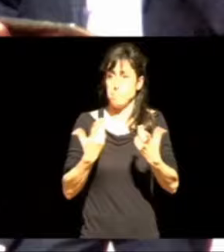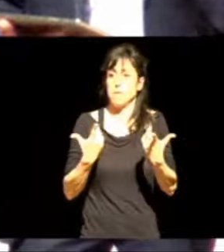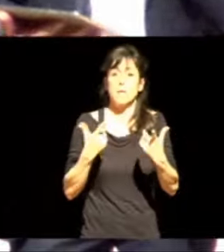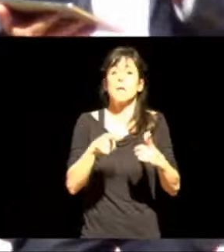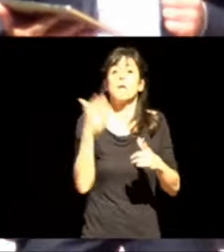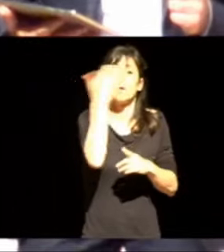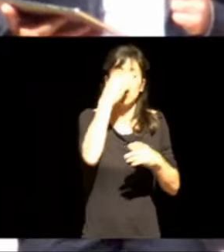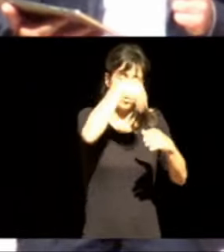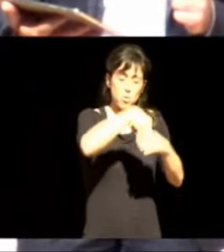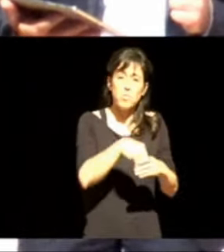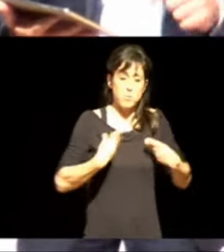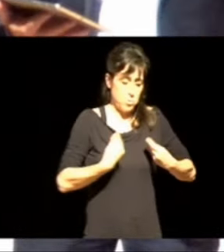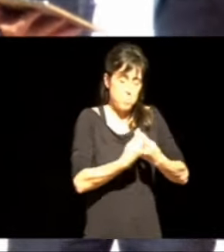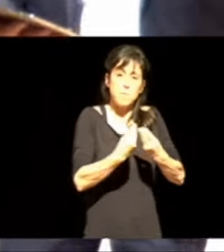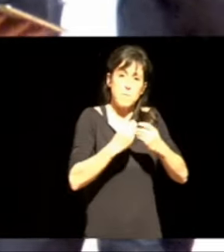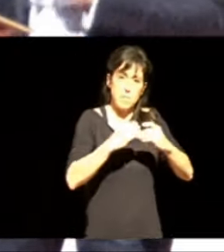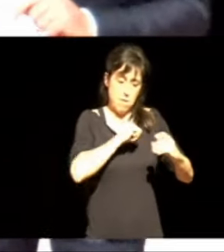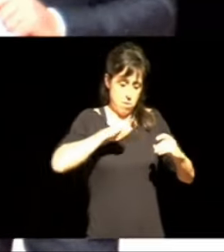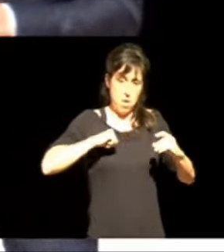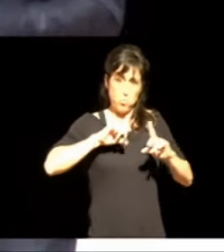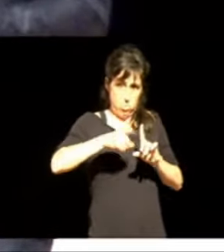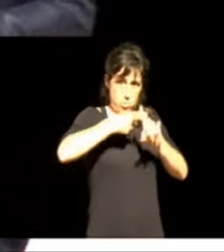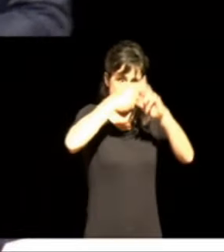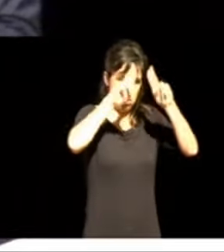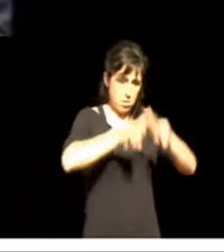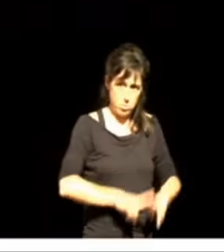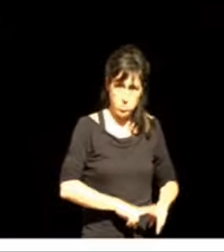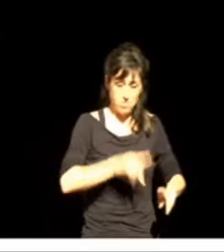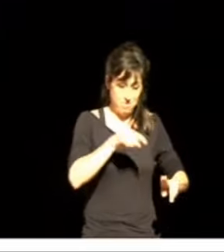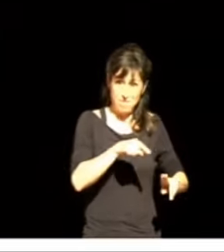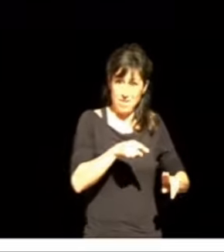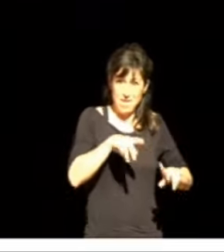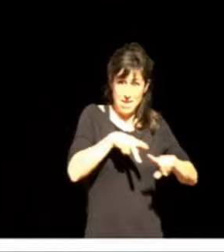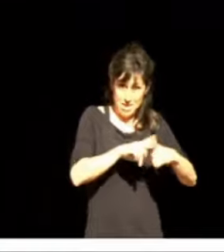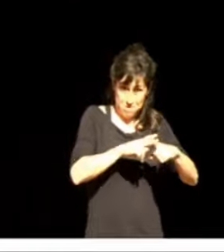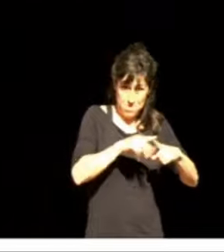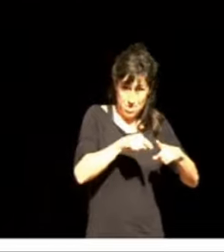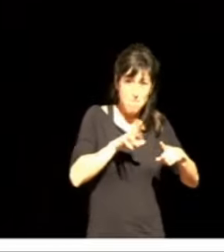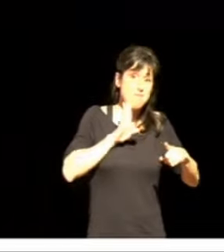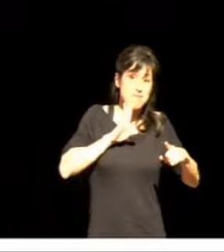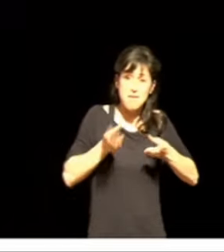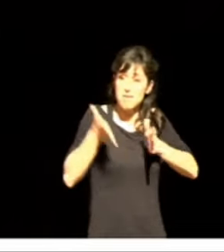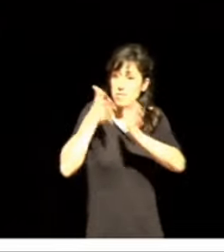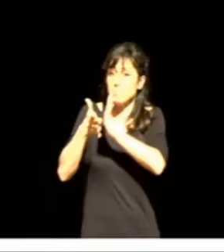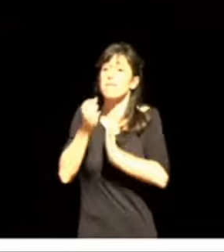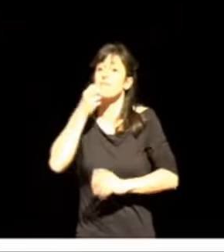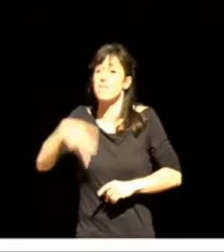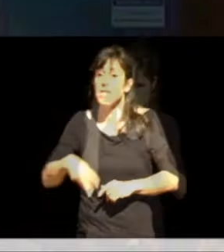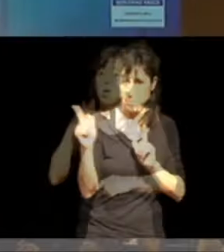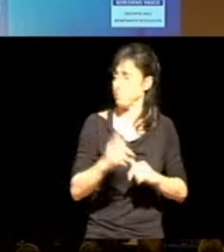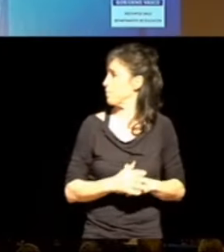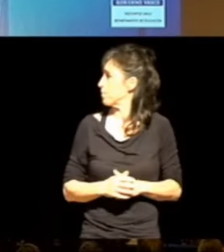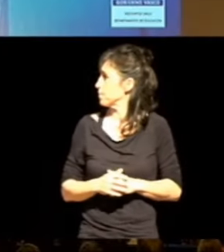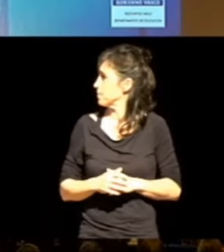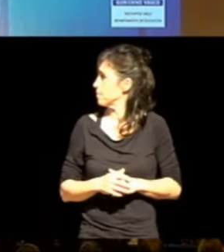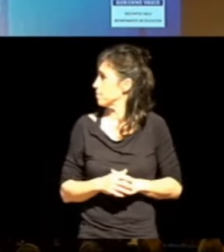bat egiteko. Bueno, ba, horren inguruan hitz egingo digutu ere orain Lucía Torrealdaik eta Alfonso Fernándezek.